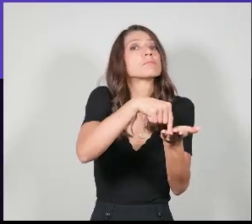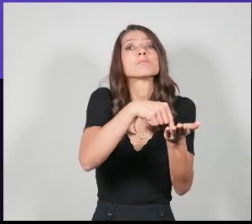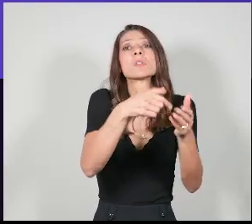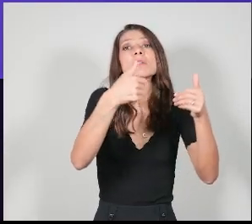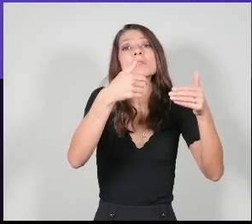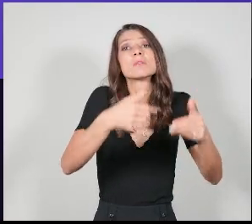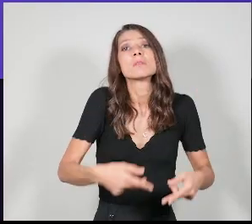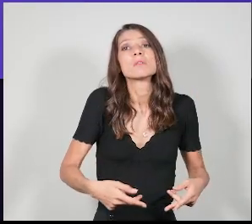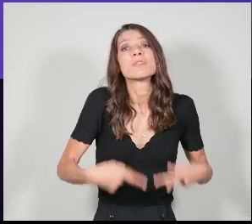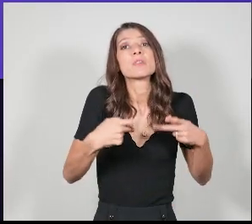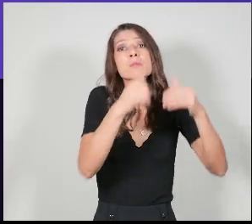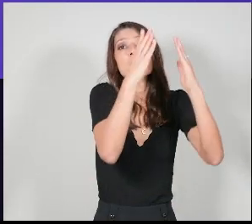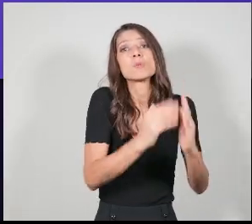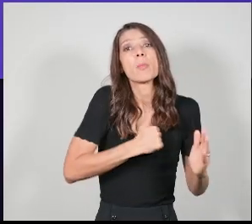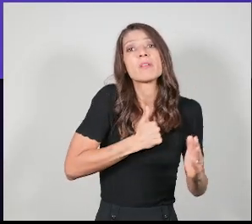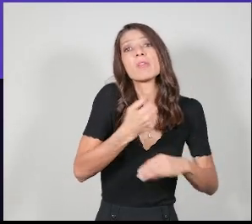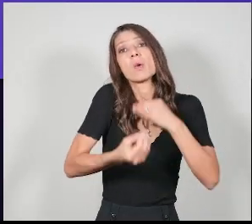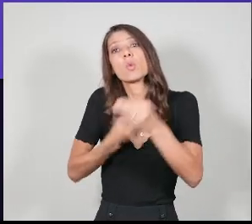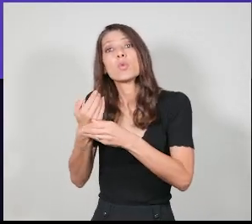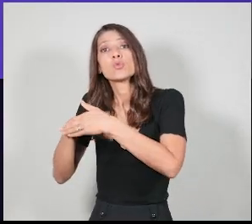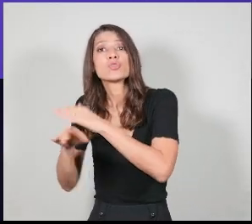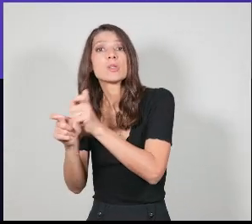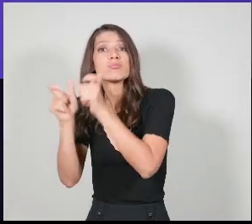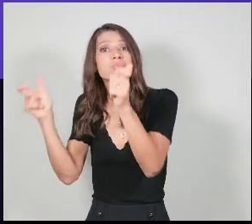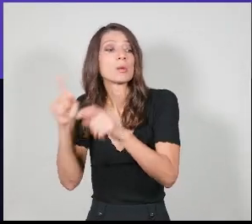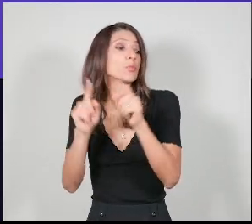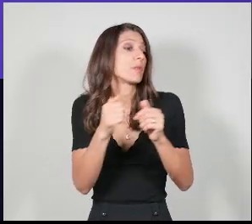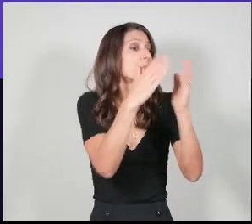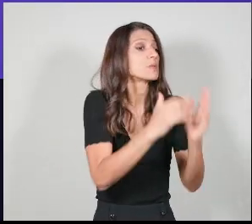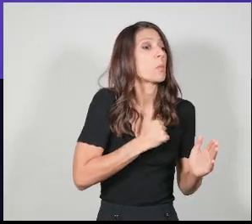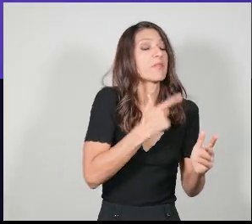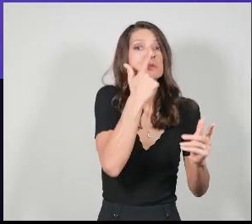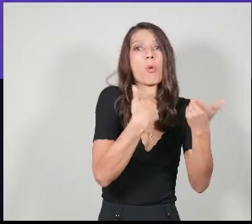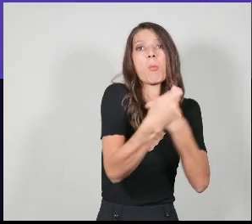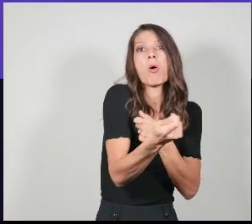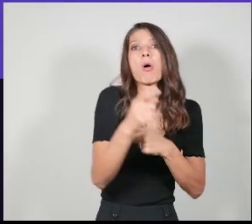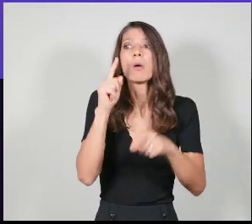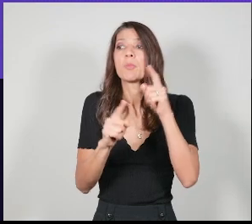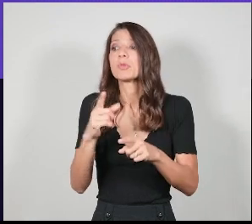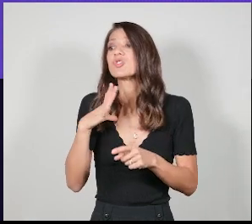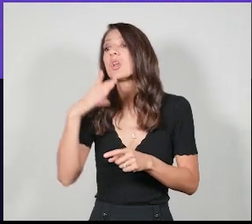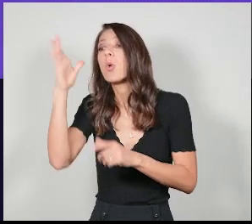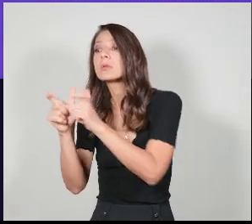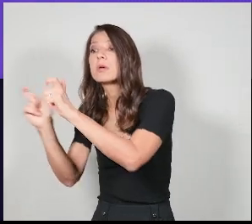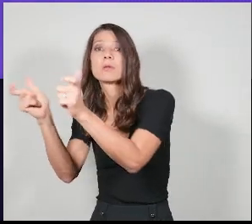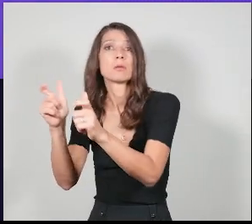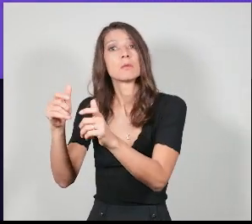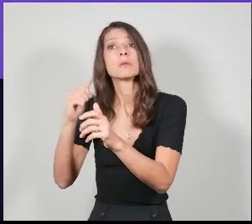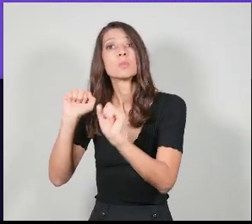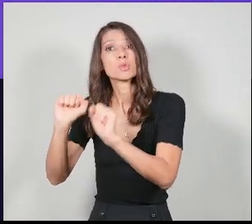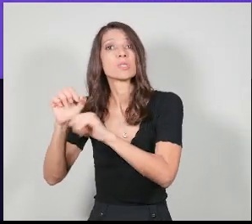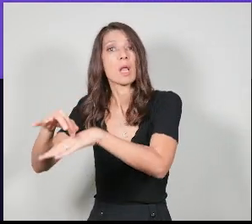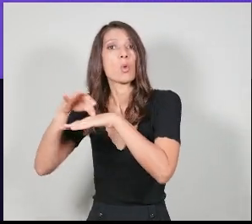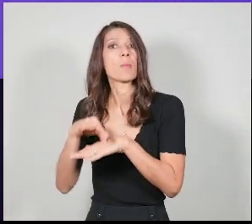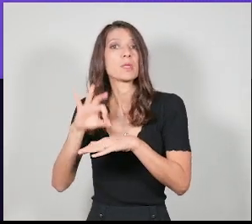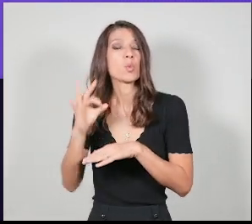différents besoins, peut-être c'est au domicile privé, peut-être le domicile privé ne répond pas à ses besoins, donc on est ailleurs où il y a des capacités d'accompagnement qui sont autres, mais comment est-ce